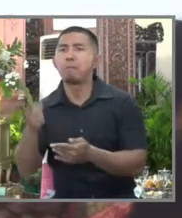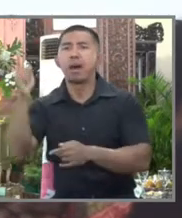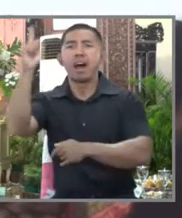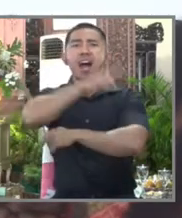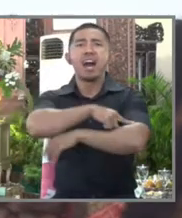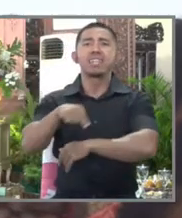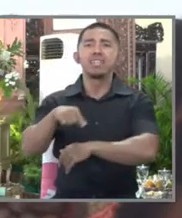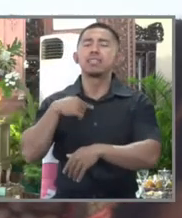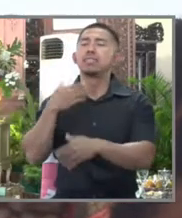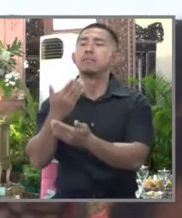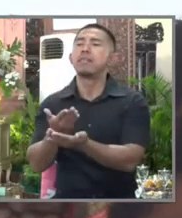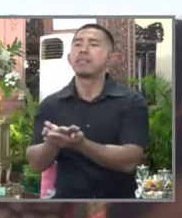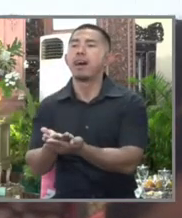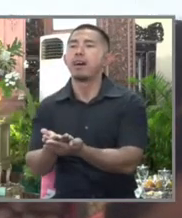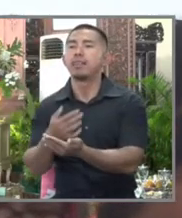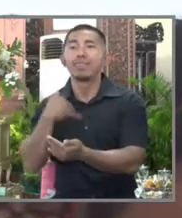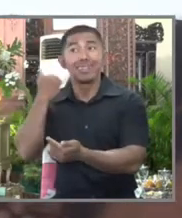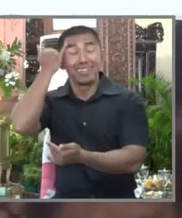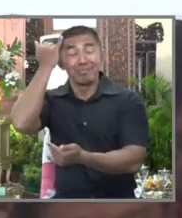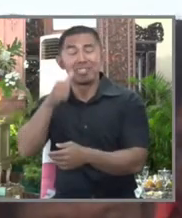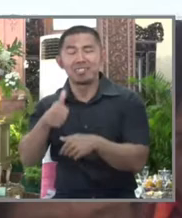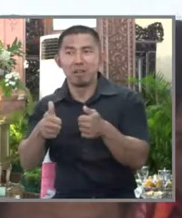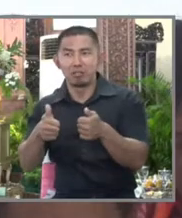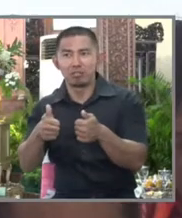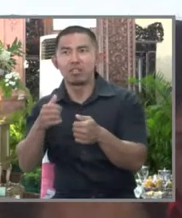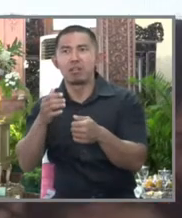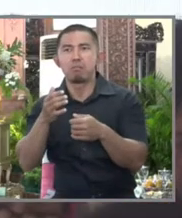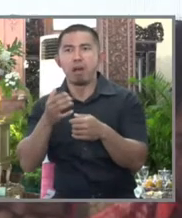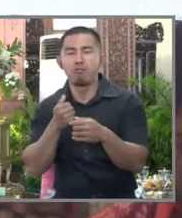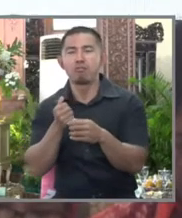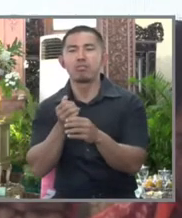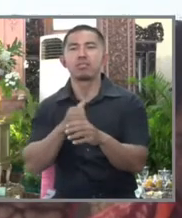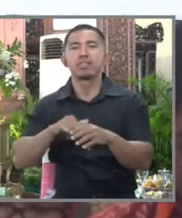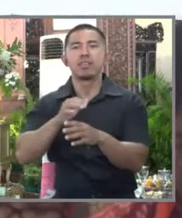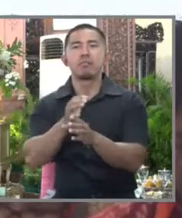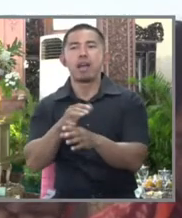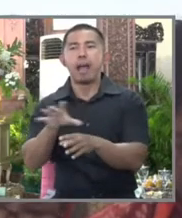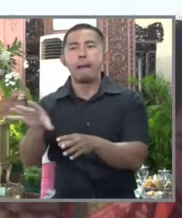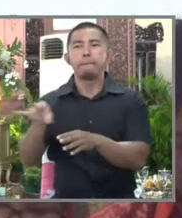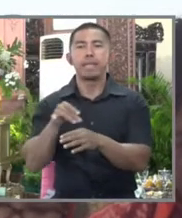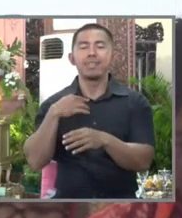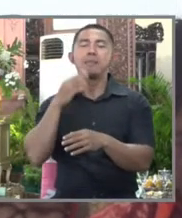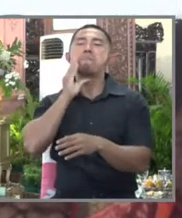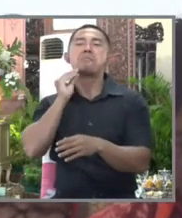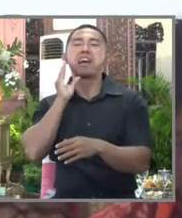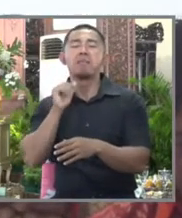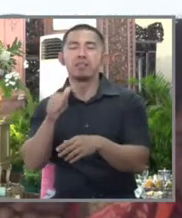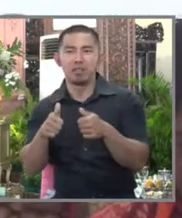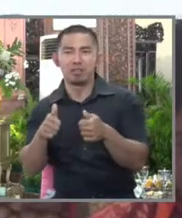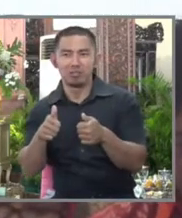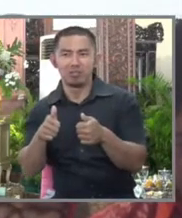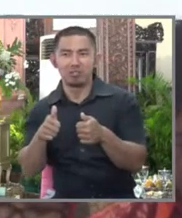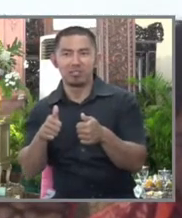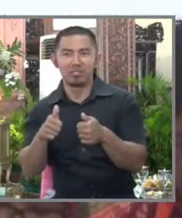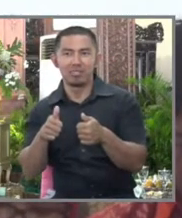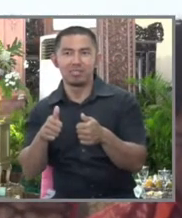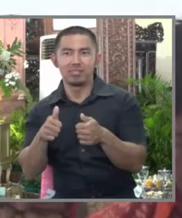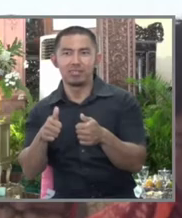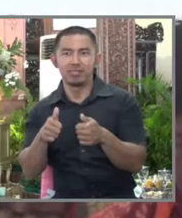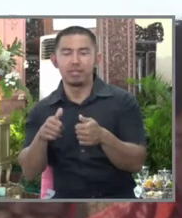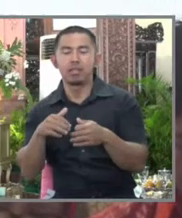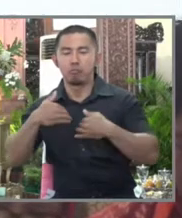yang saya minta? Inovasi yang baik ini mau kita tularkan. Kita ambil bahwa ini pengalaman-pengalaman best practices yang dimiliki